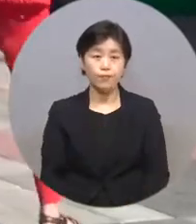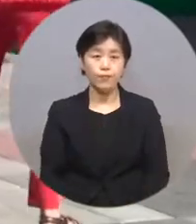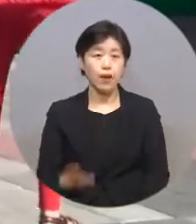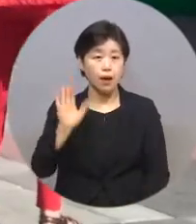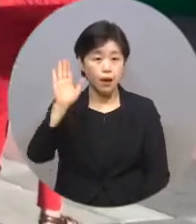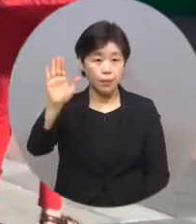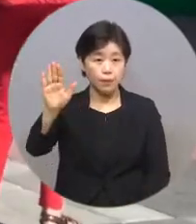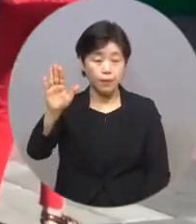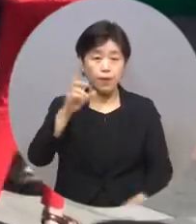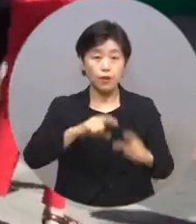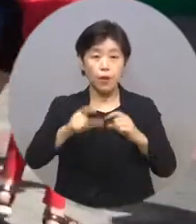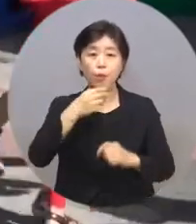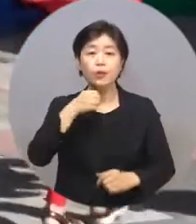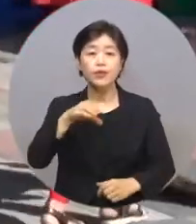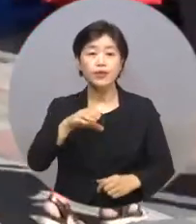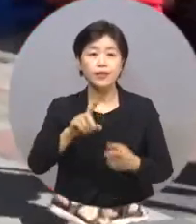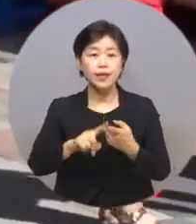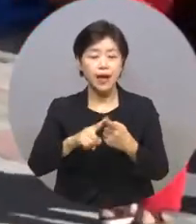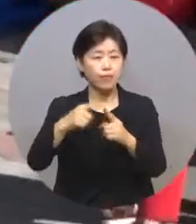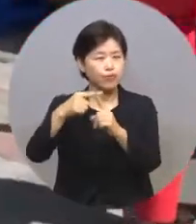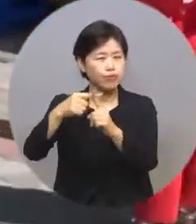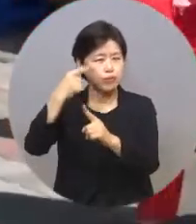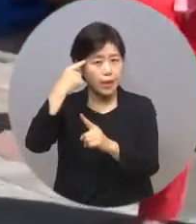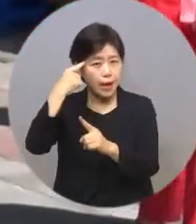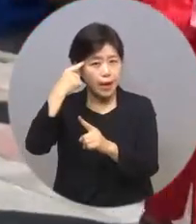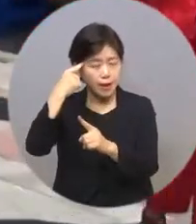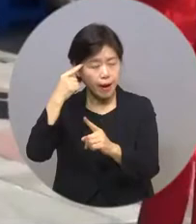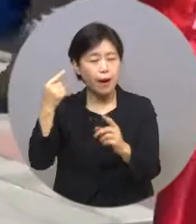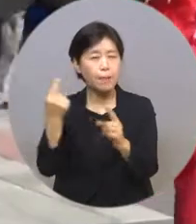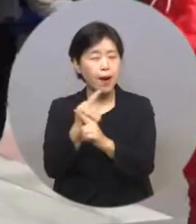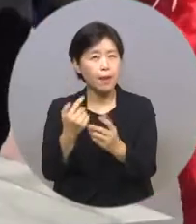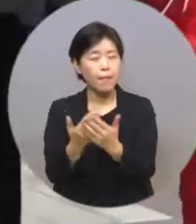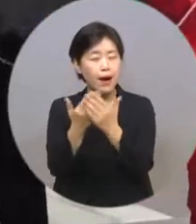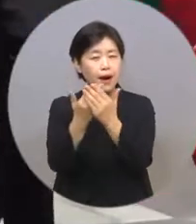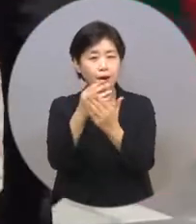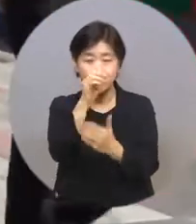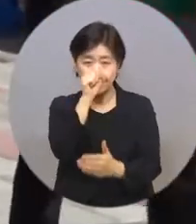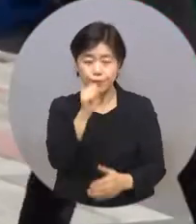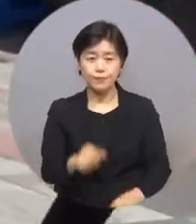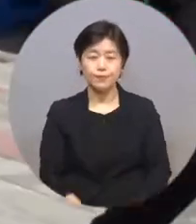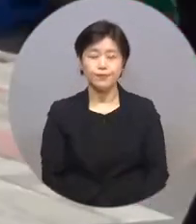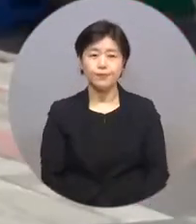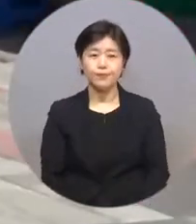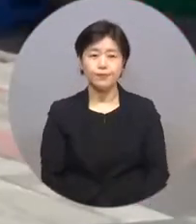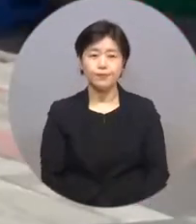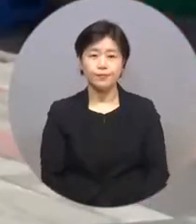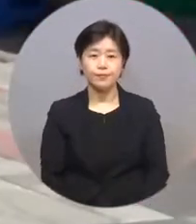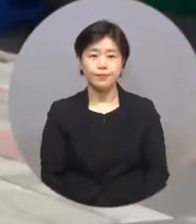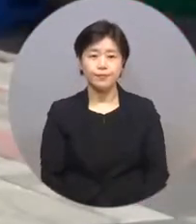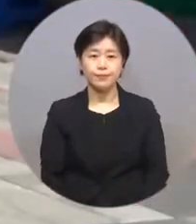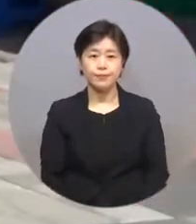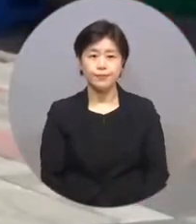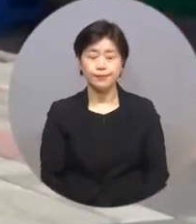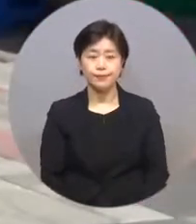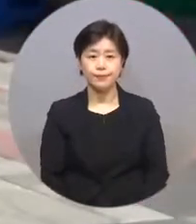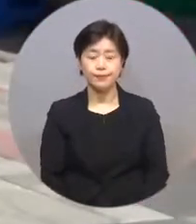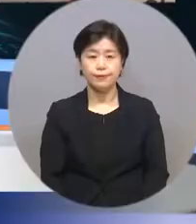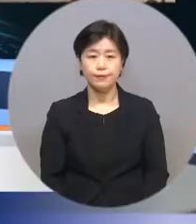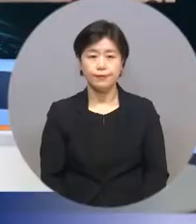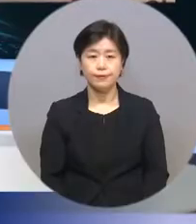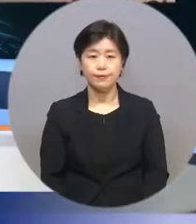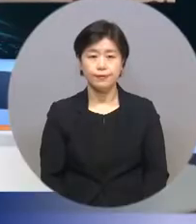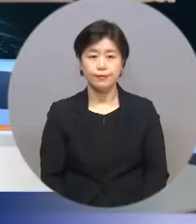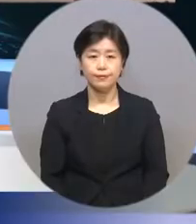사회가 조금 더 복지에 대한 긍정적인 인식을 높여가길 희망합니다 복지tv 전북방송 장유진입니다